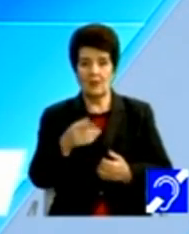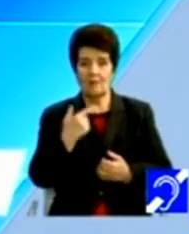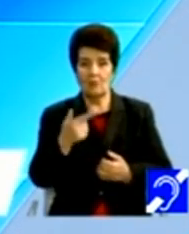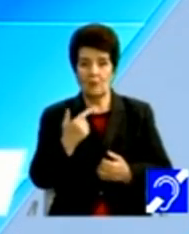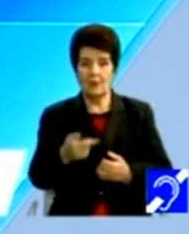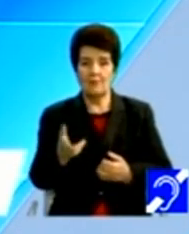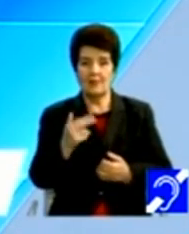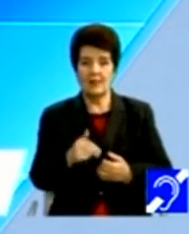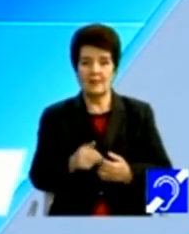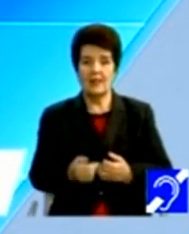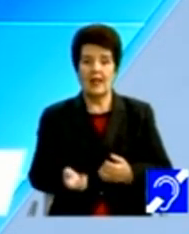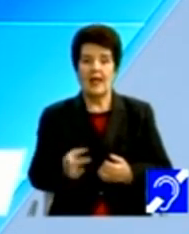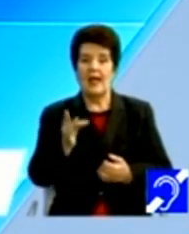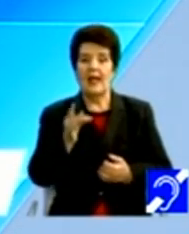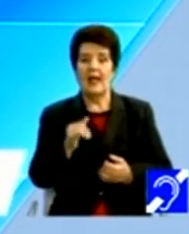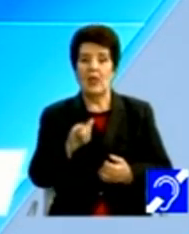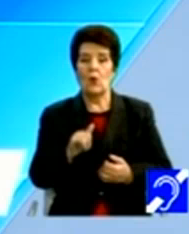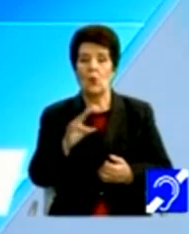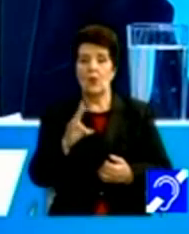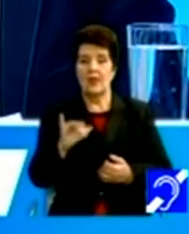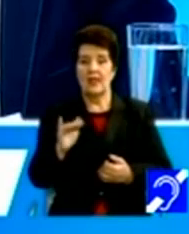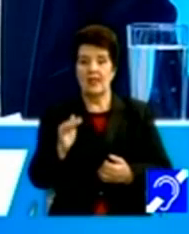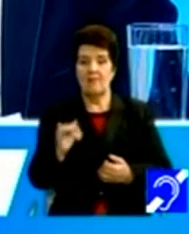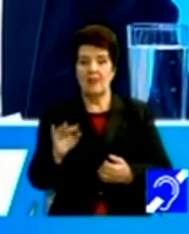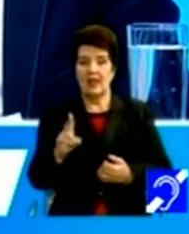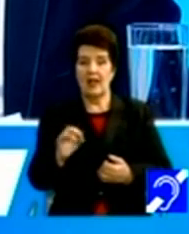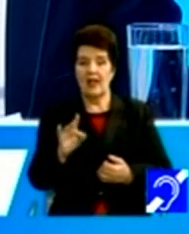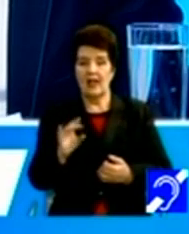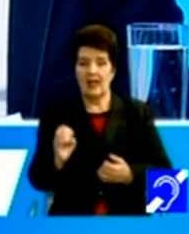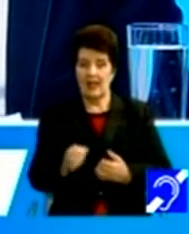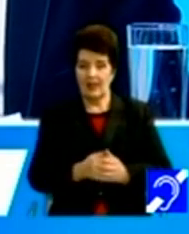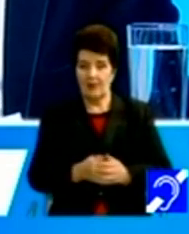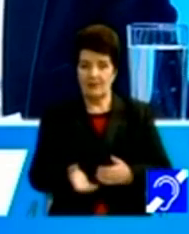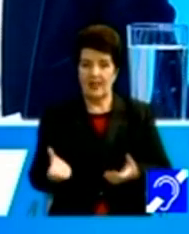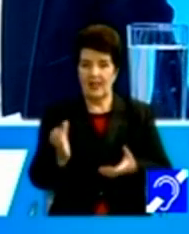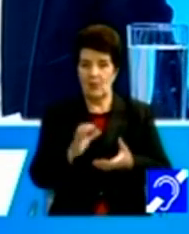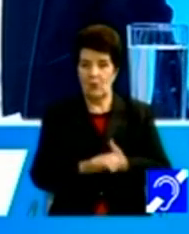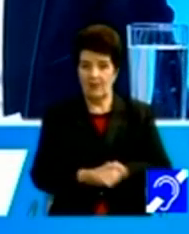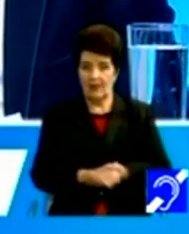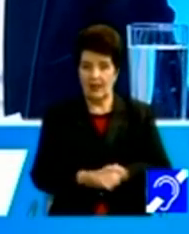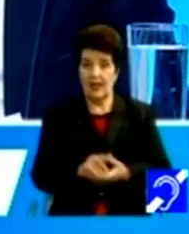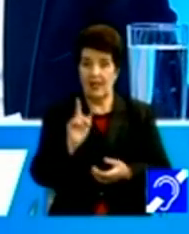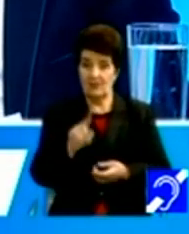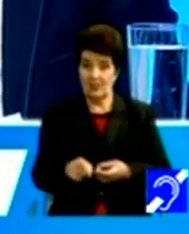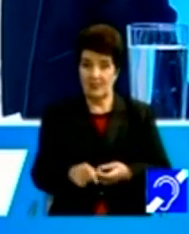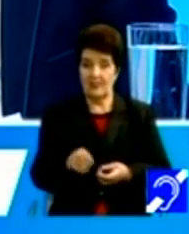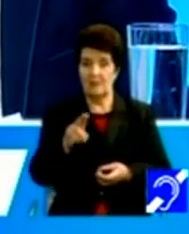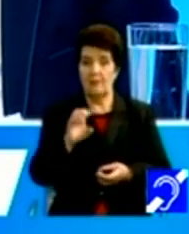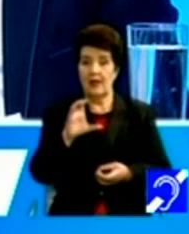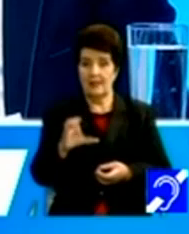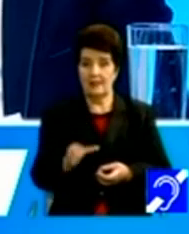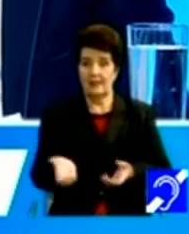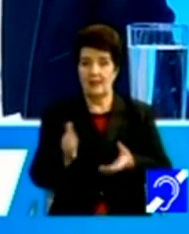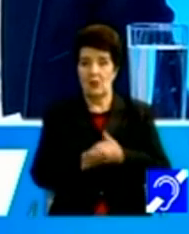vorbim despre reunificare. Fiindcă acel pact de unire sau actul de unire